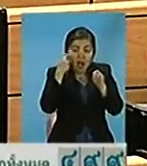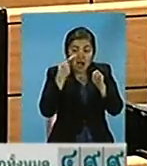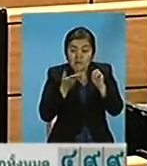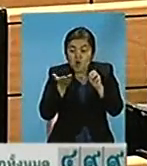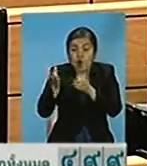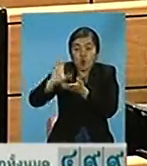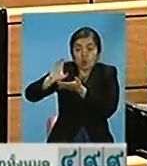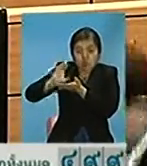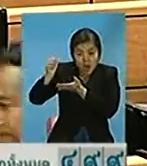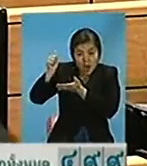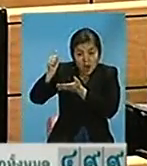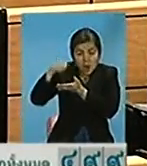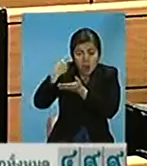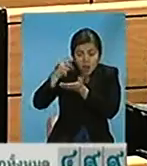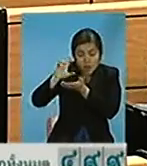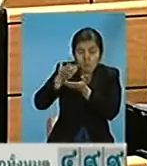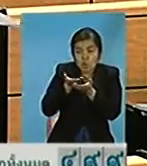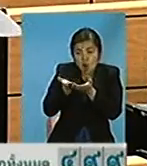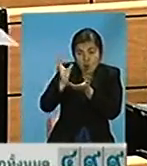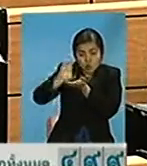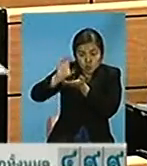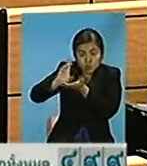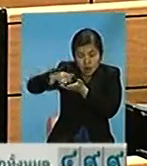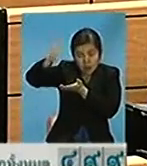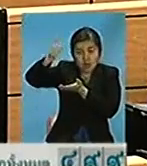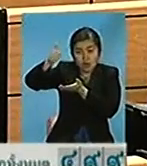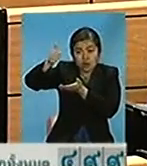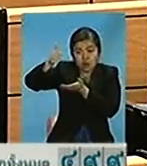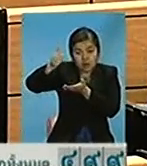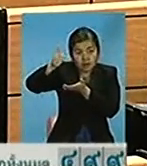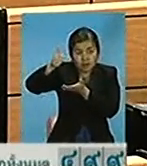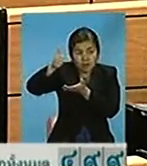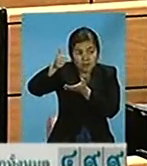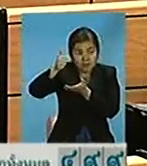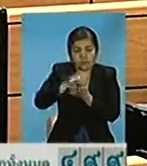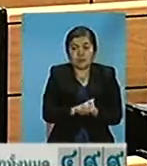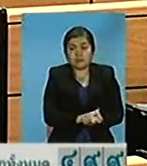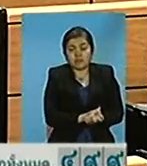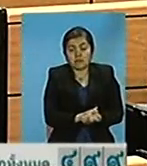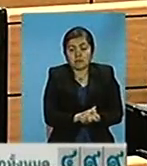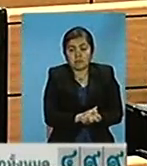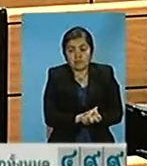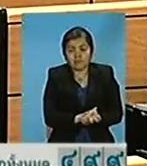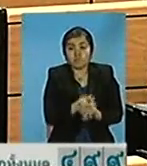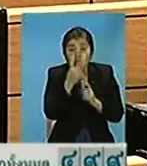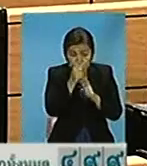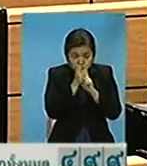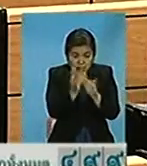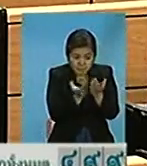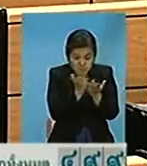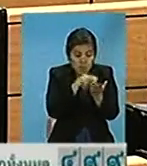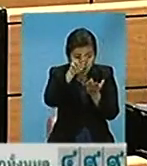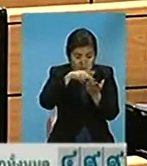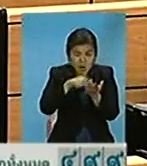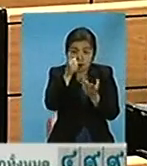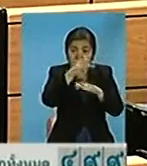ะมาตรา47นี่มันบอกว่าใครไปขอทุนได้ท่านประธานดูตามผมนิดเดียวครับ